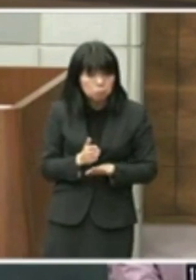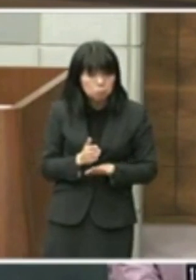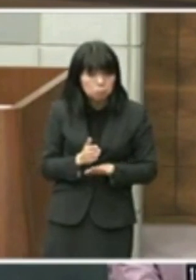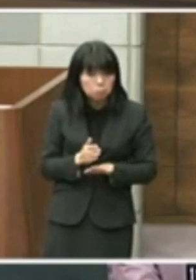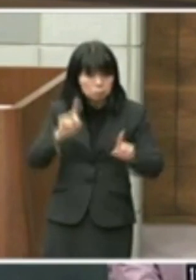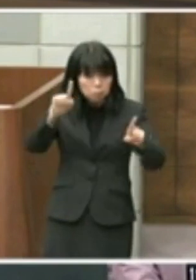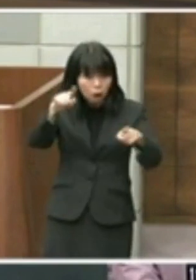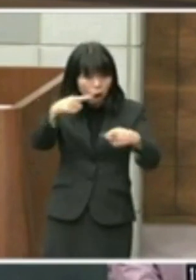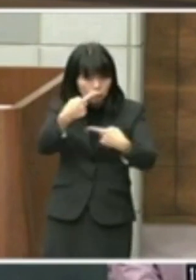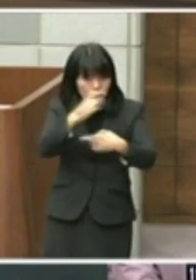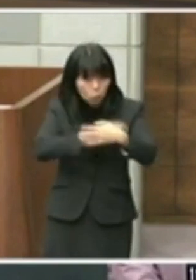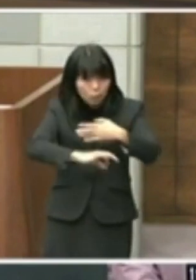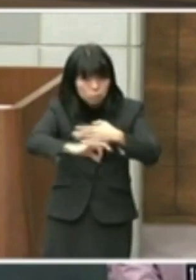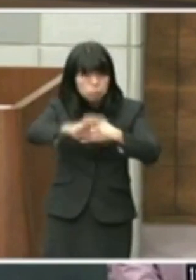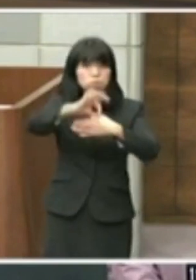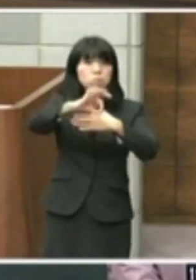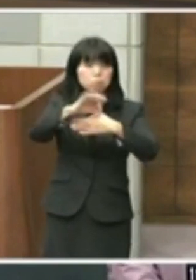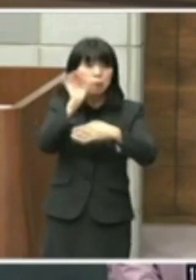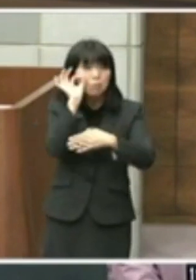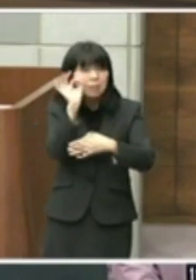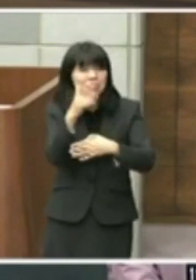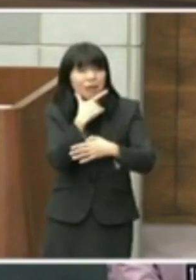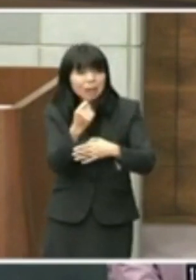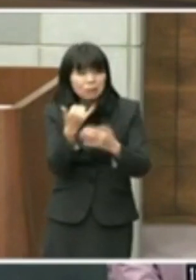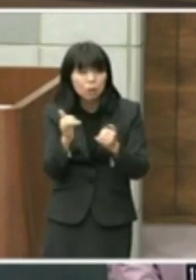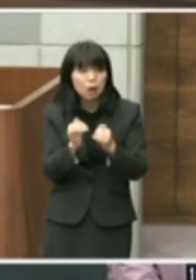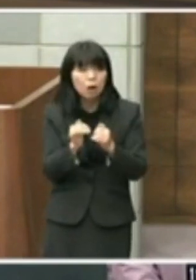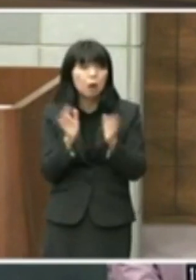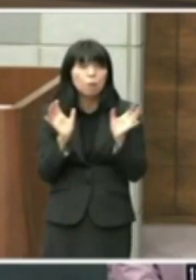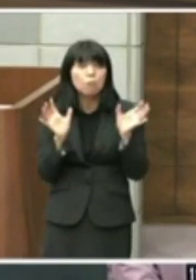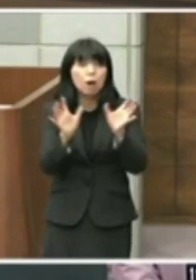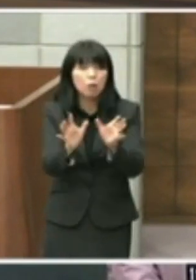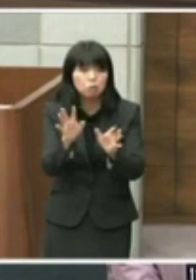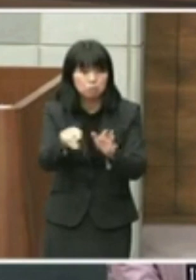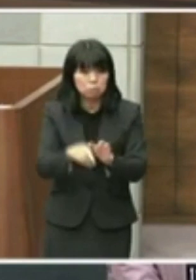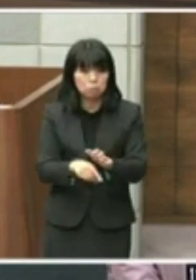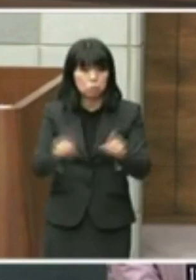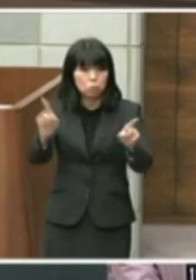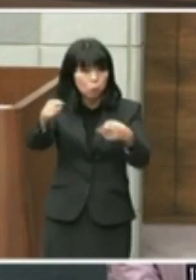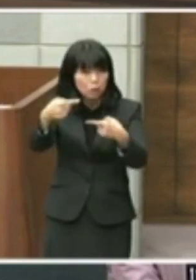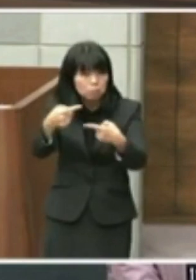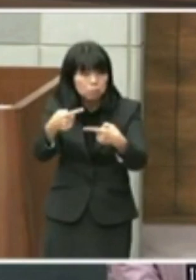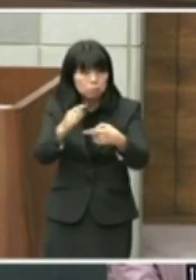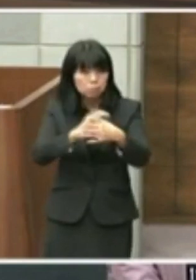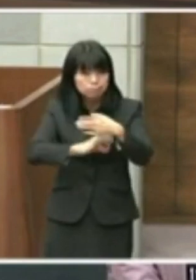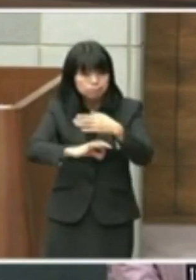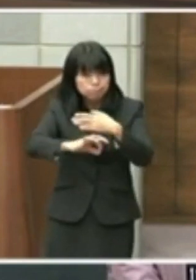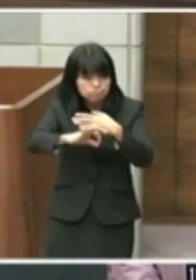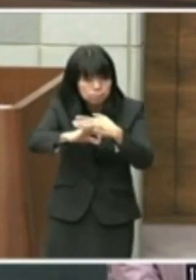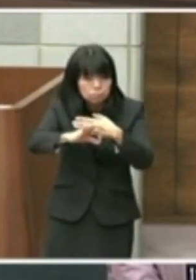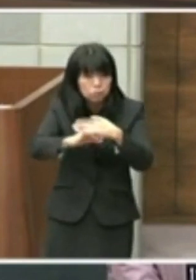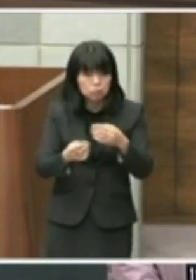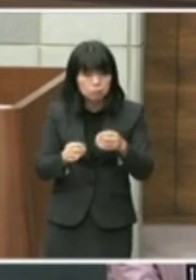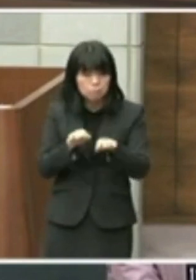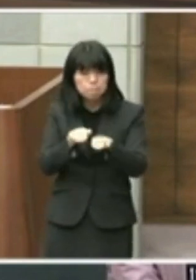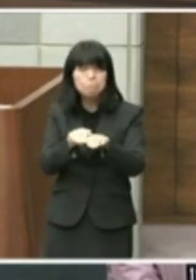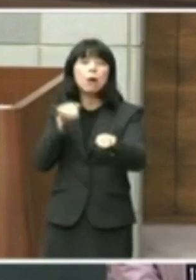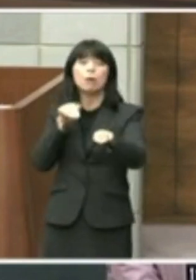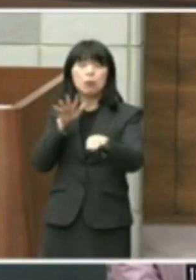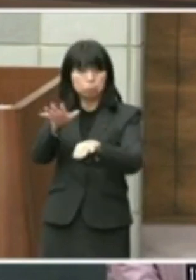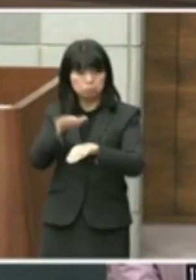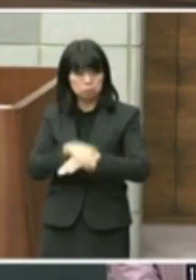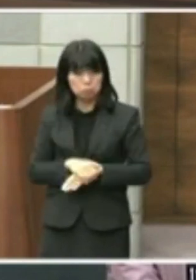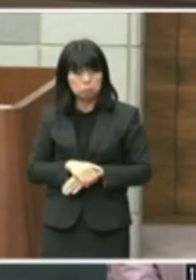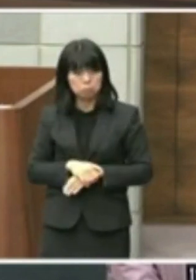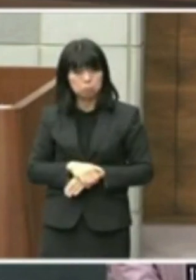出を見に来られる方が結構多くてですね、新年早々一時的に大渋滞が発生するというようなことが、